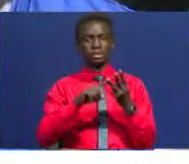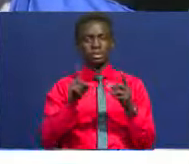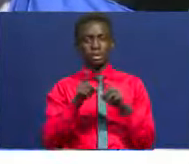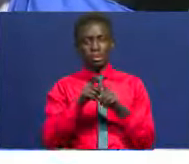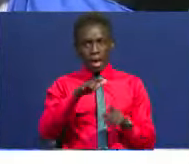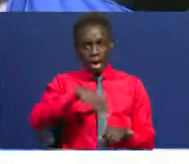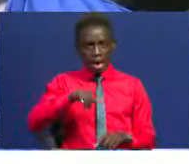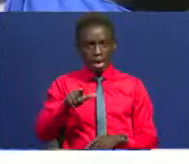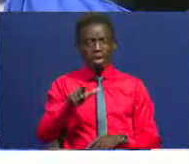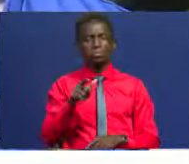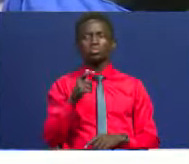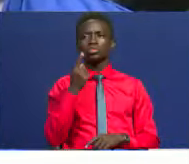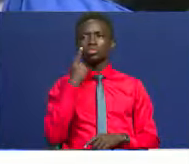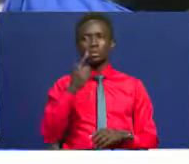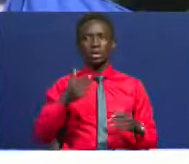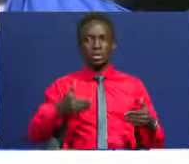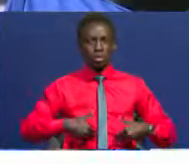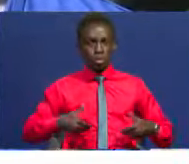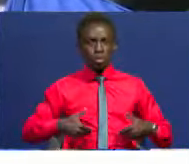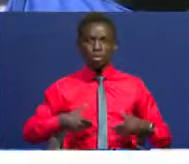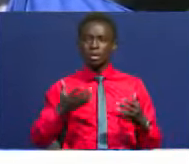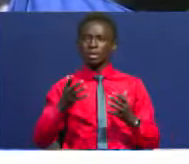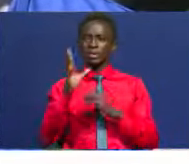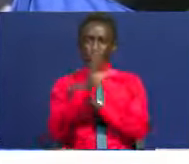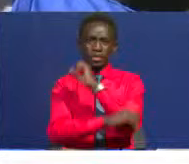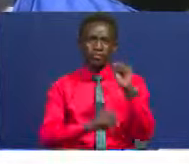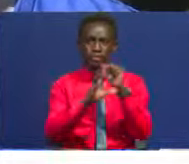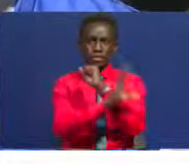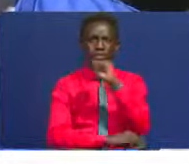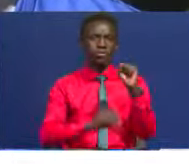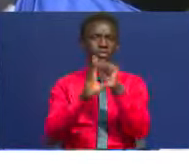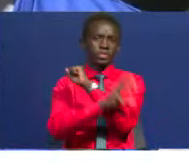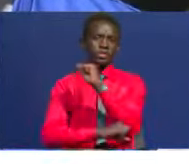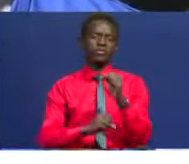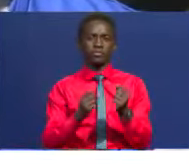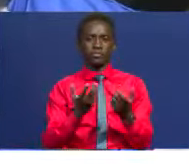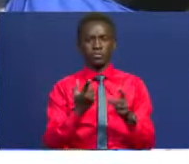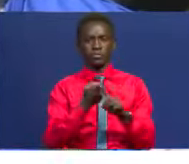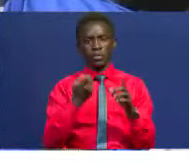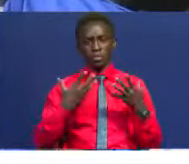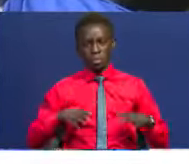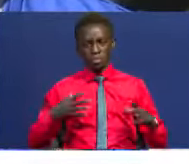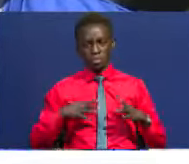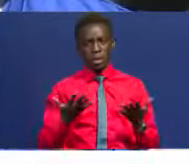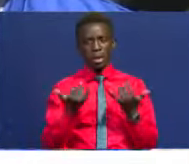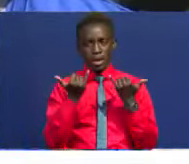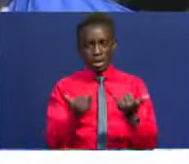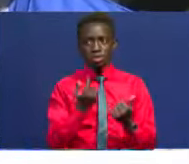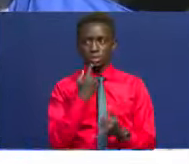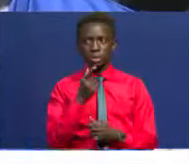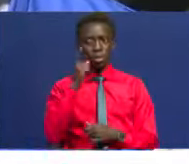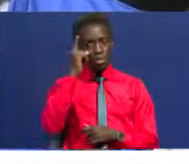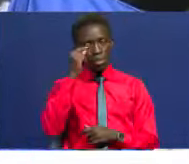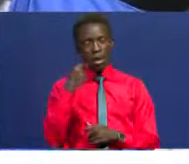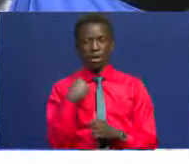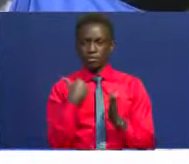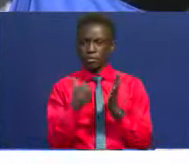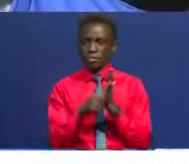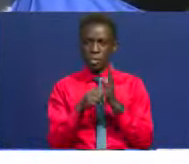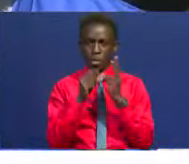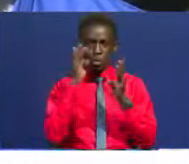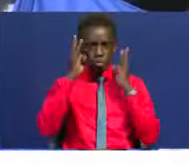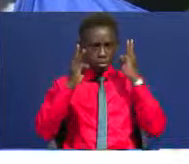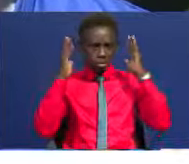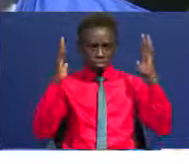sasa wanaibia watu. Nikaa sasa nikamba wamehijack hii maandamano. Kwa hivyo sisi tunasema kuwa bado kuna tension Mombasa, na tukiangalia